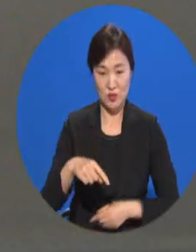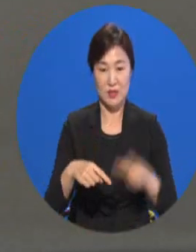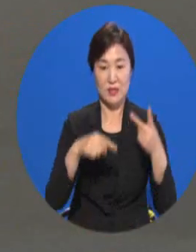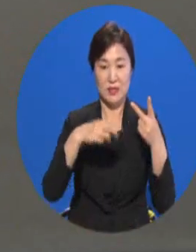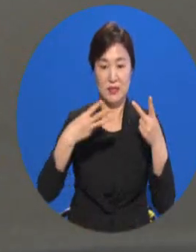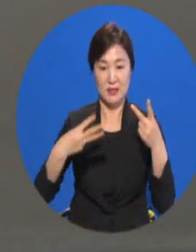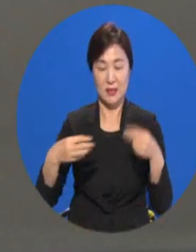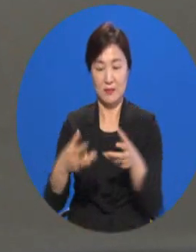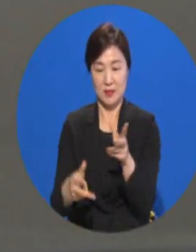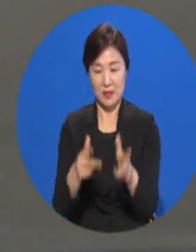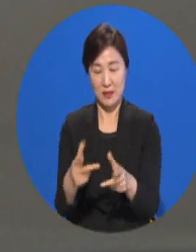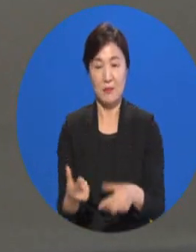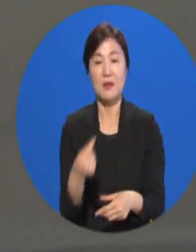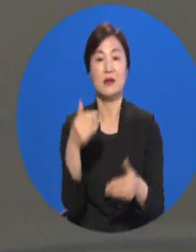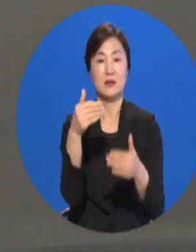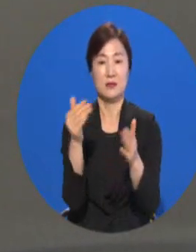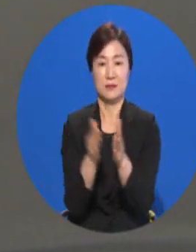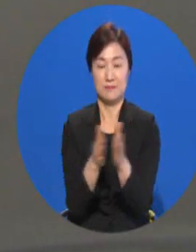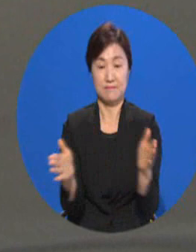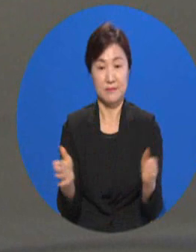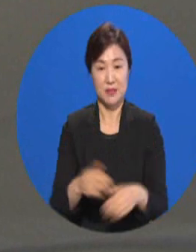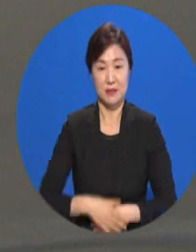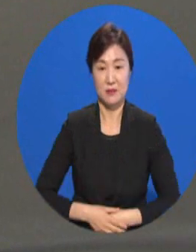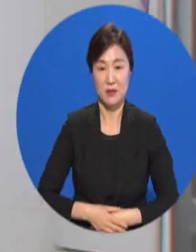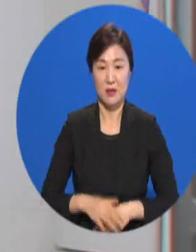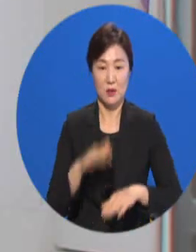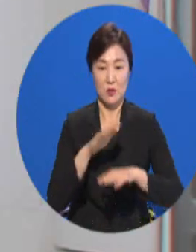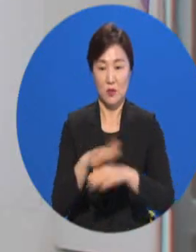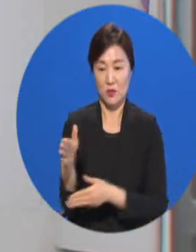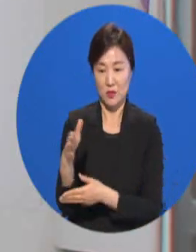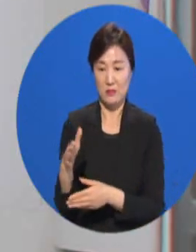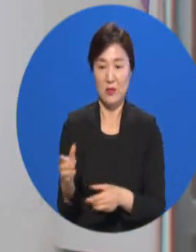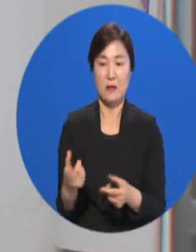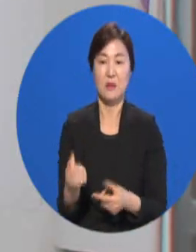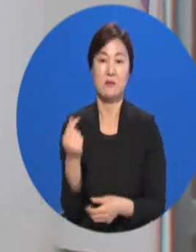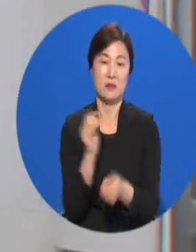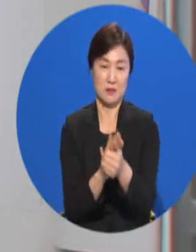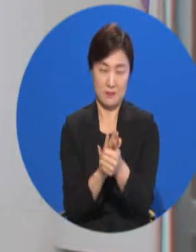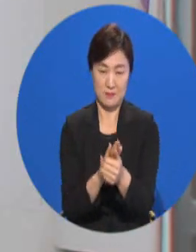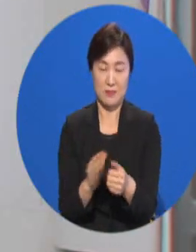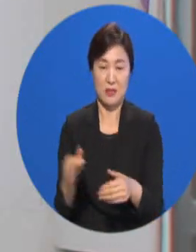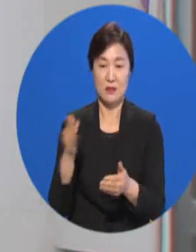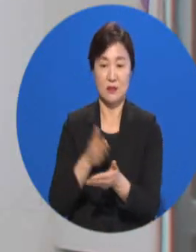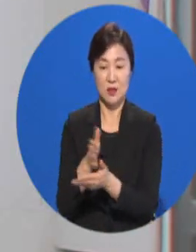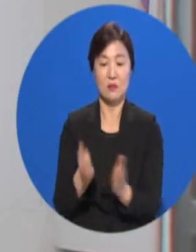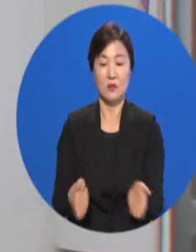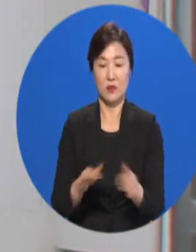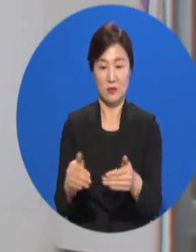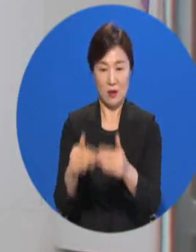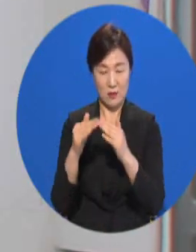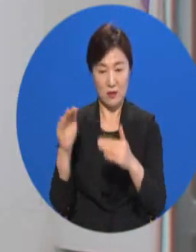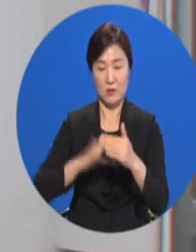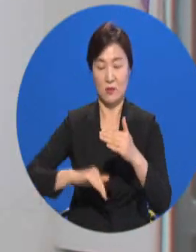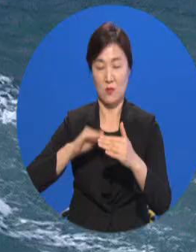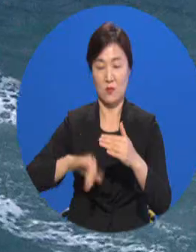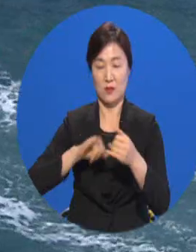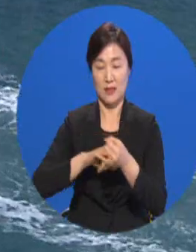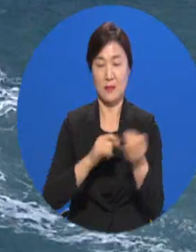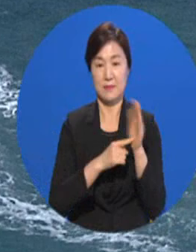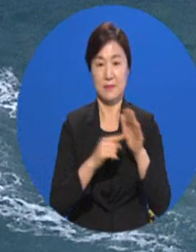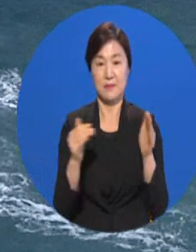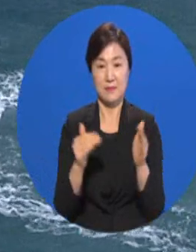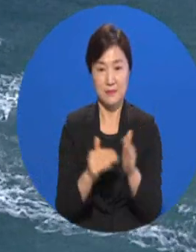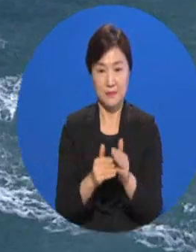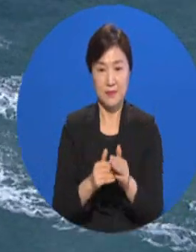조기 착공과 농수산업의 육성과 지원을 총괄하는 전문기관 건립 등을 주요 공약으로 제시했습니다. 이와